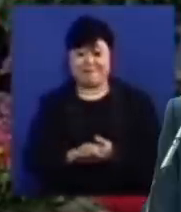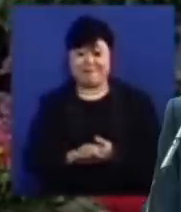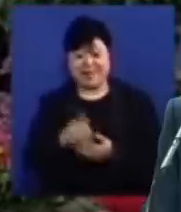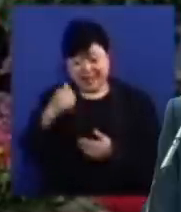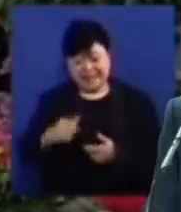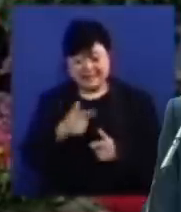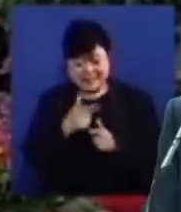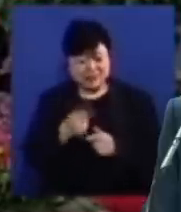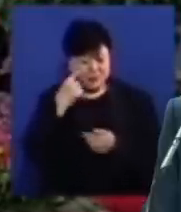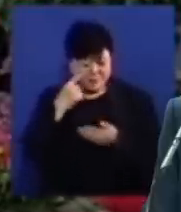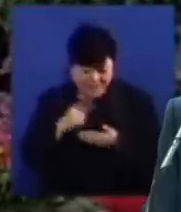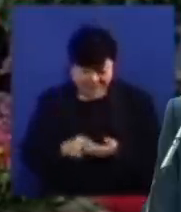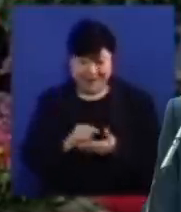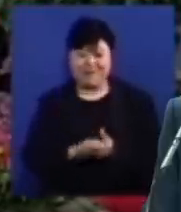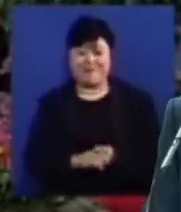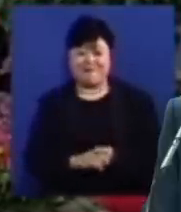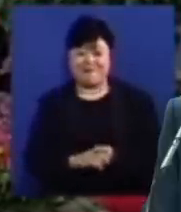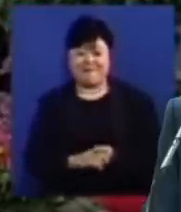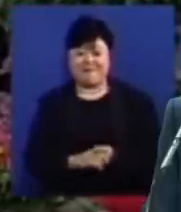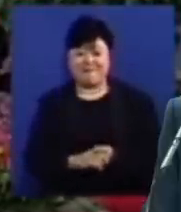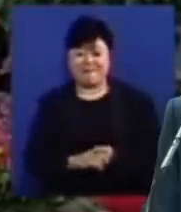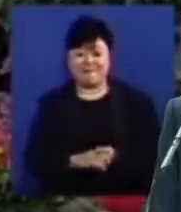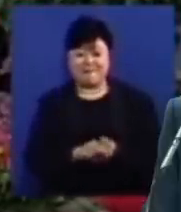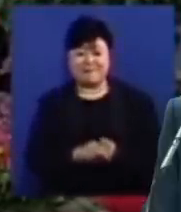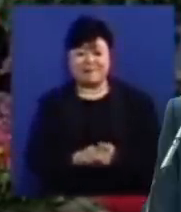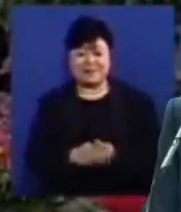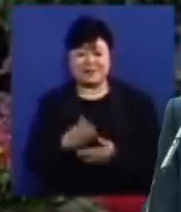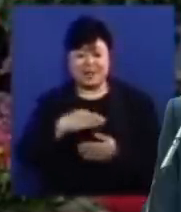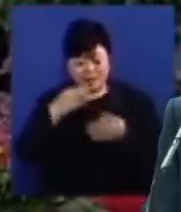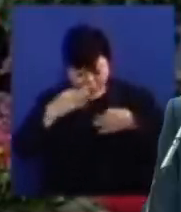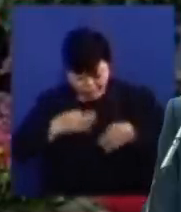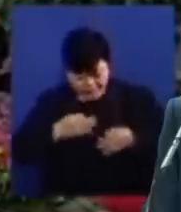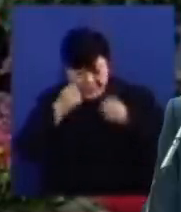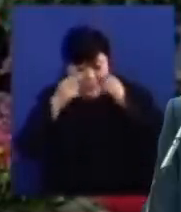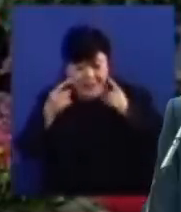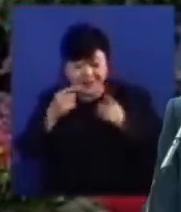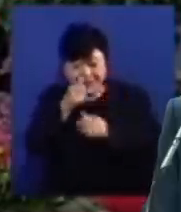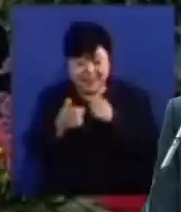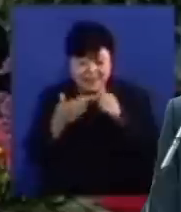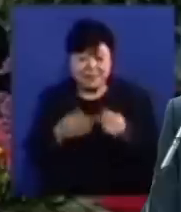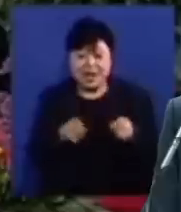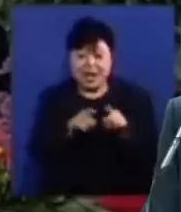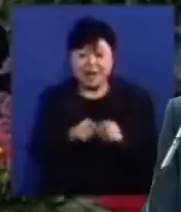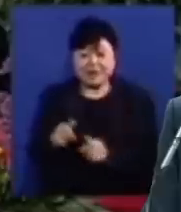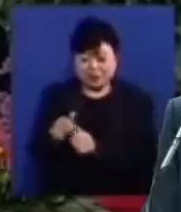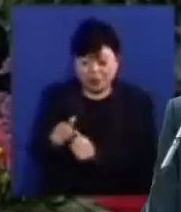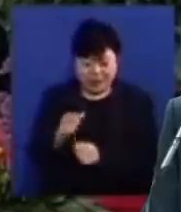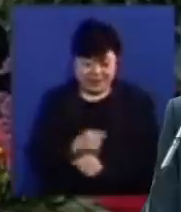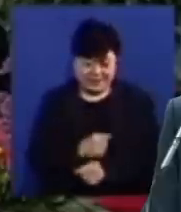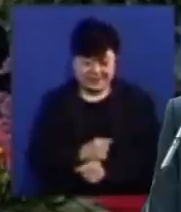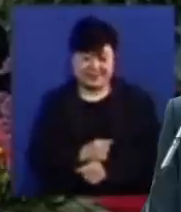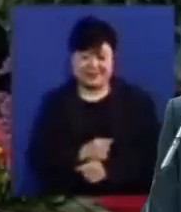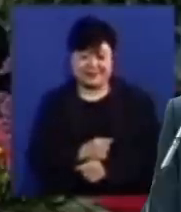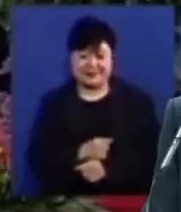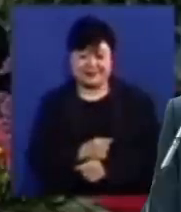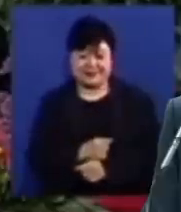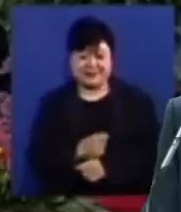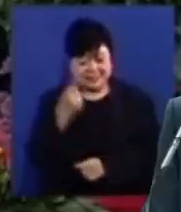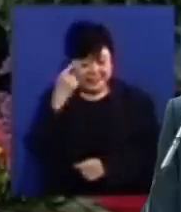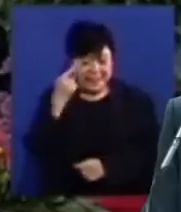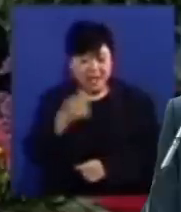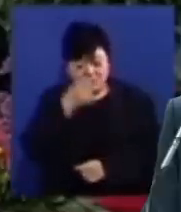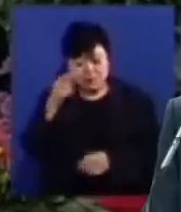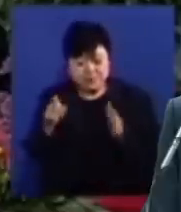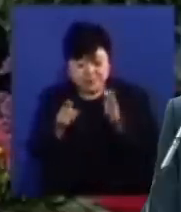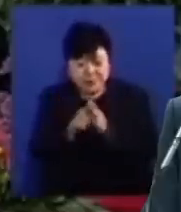아들 예수님을 발견하고 우리 정체성을 발견하고 하나님과 함께 동행하는 생각과